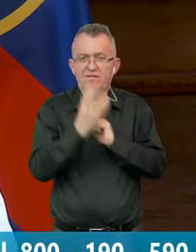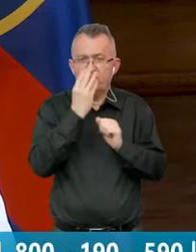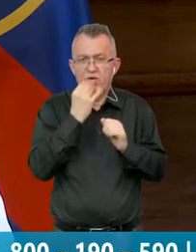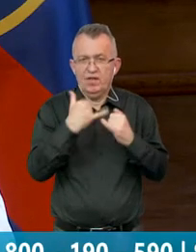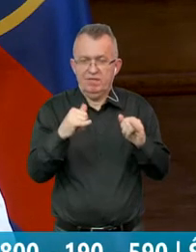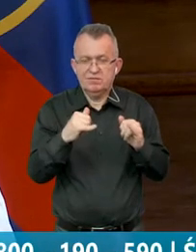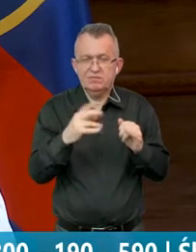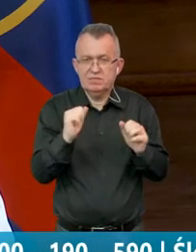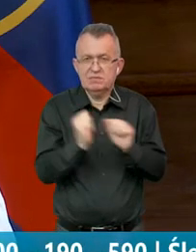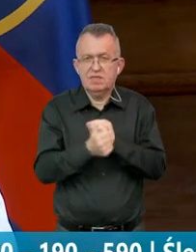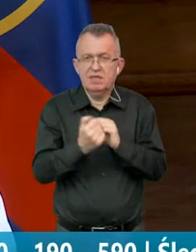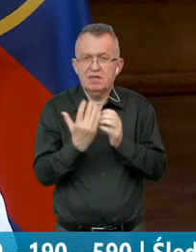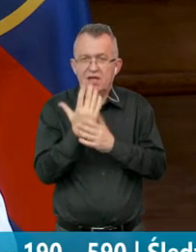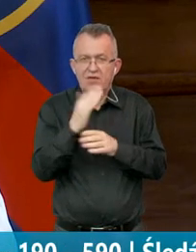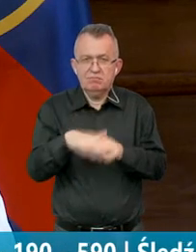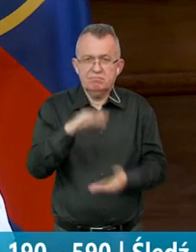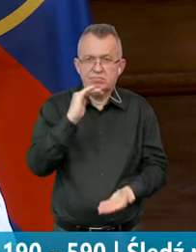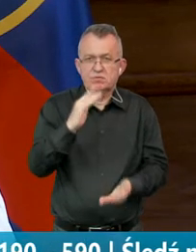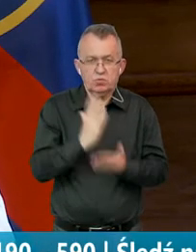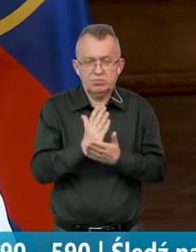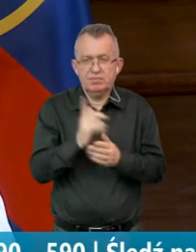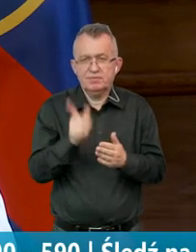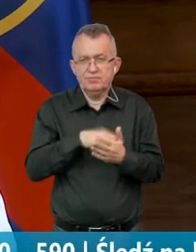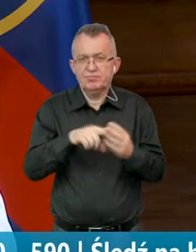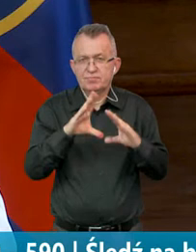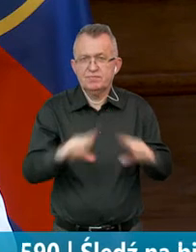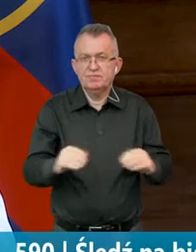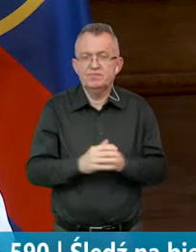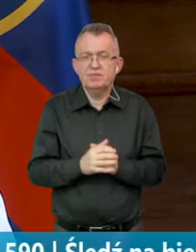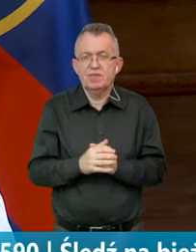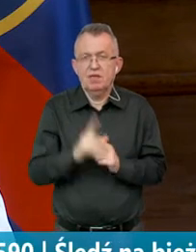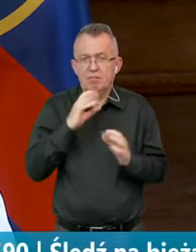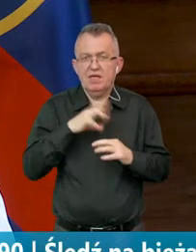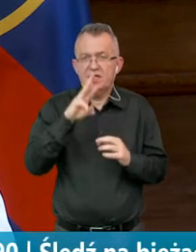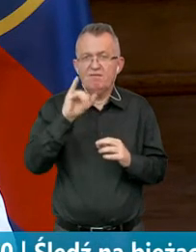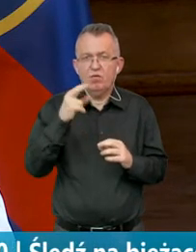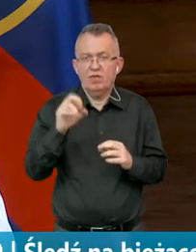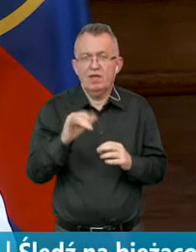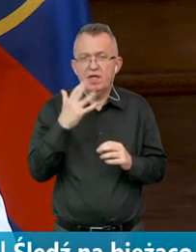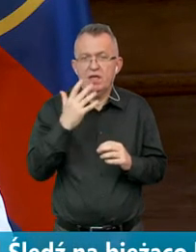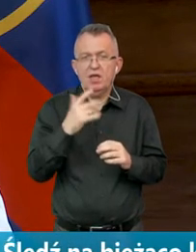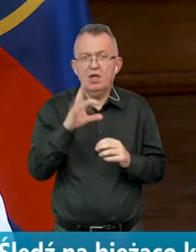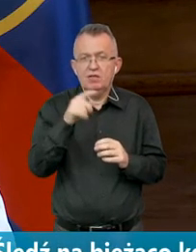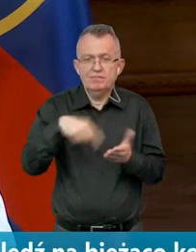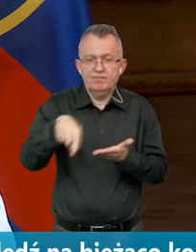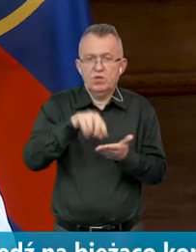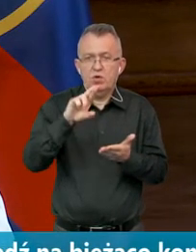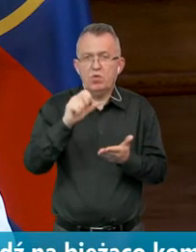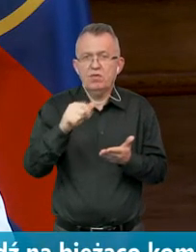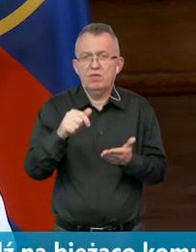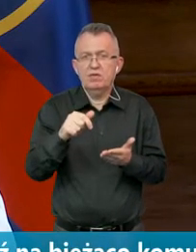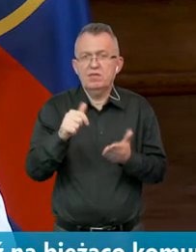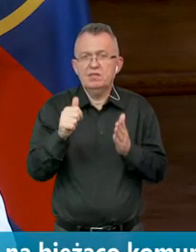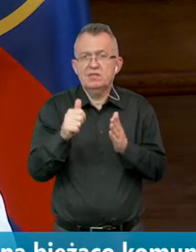trochę inaczej wyglądało. Ta wysoka trawa, która już porosła, zniknie. Pani Iwona, ile rond jest w Szczecinie? 16 lat